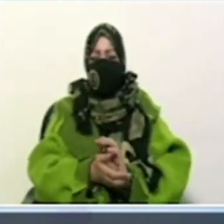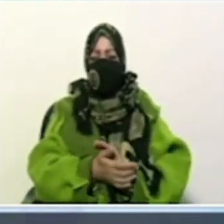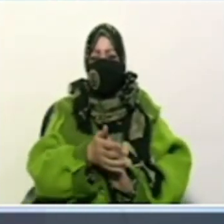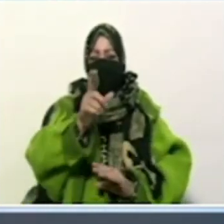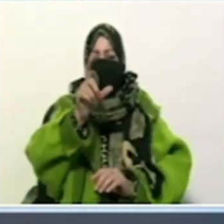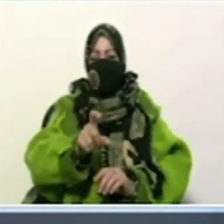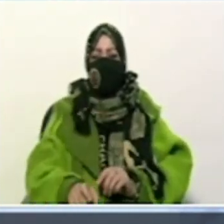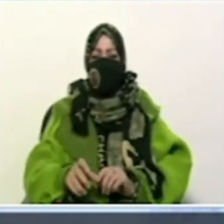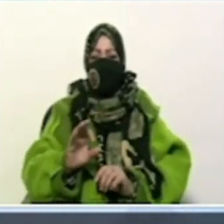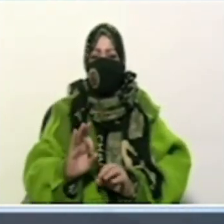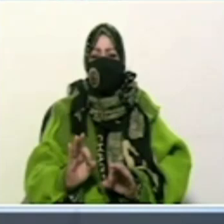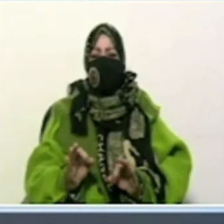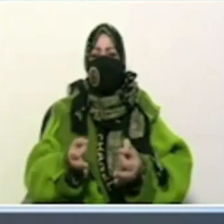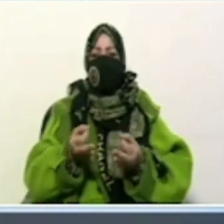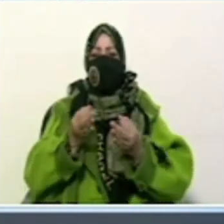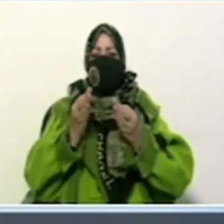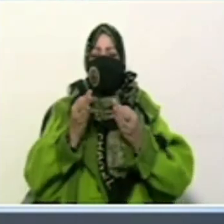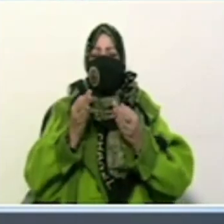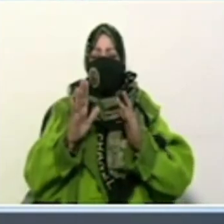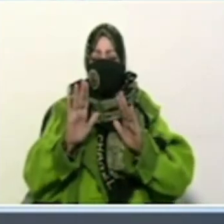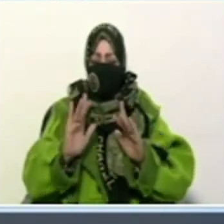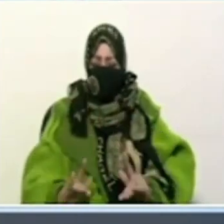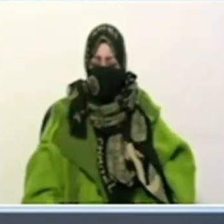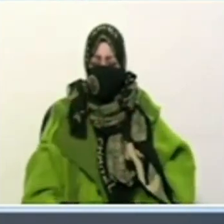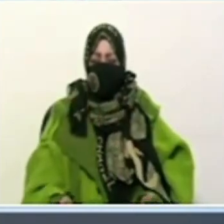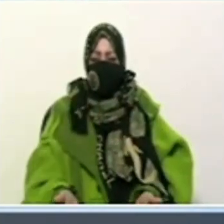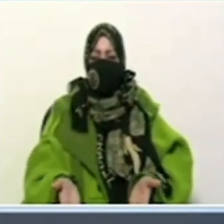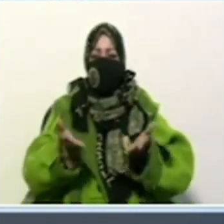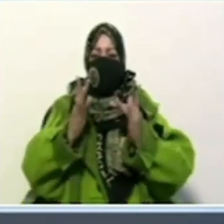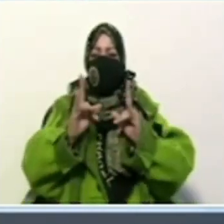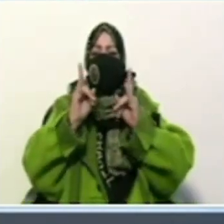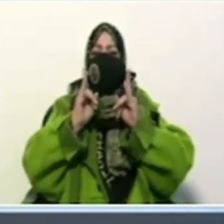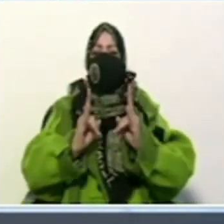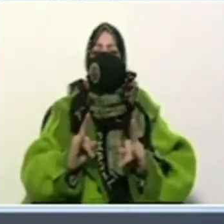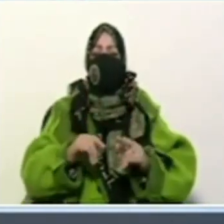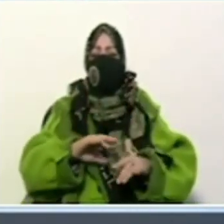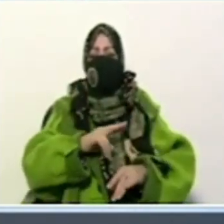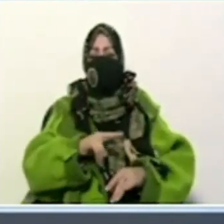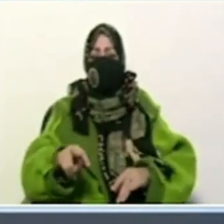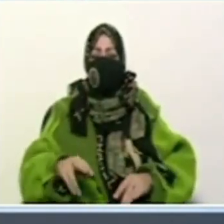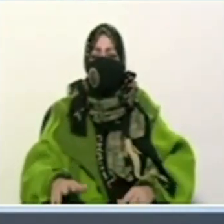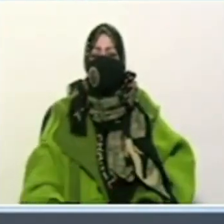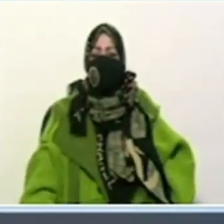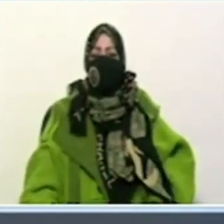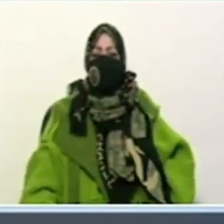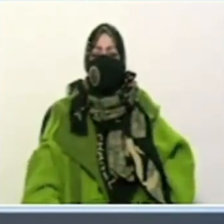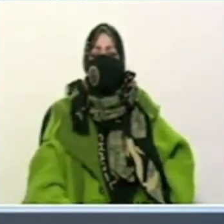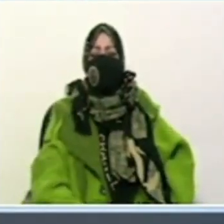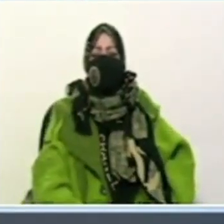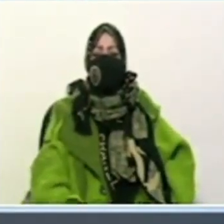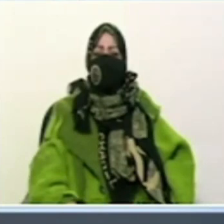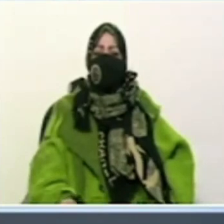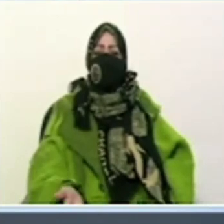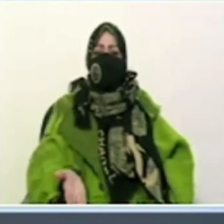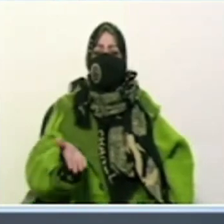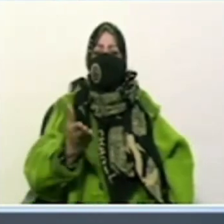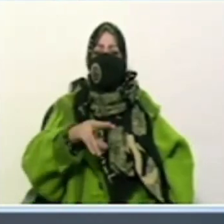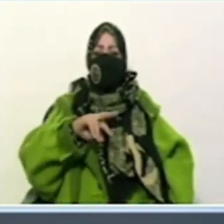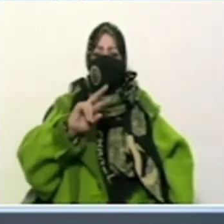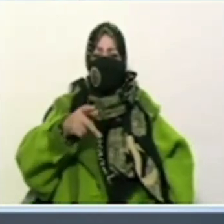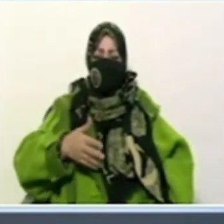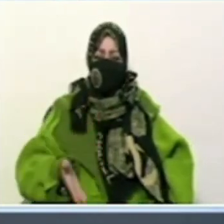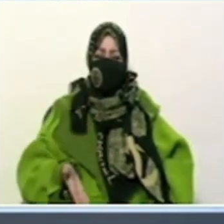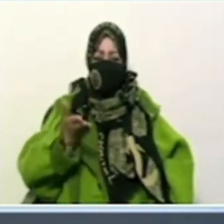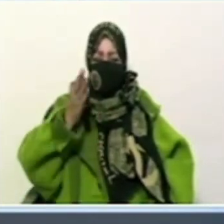ويتورك، فهذا هو الأولى والأكمل. والإقعاء مكروه، والإقعاء هو أن يجلس